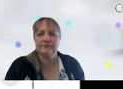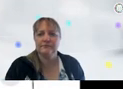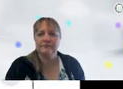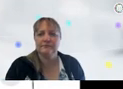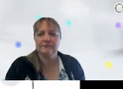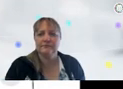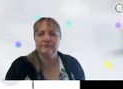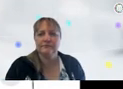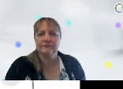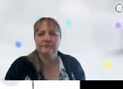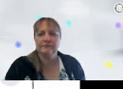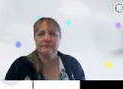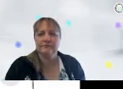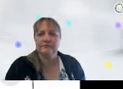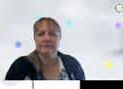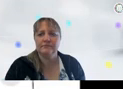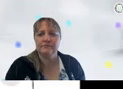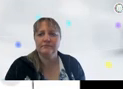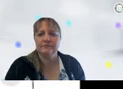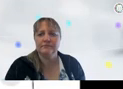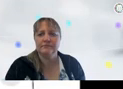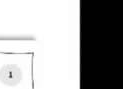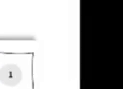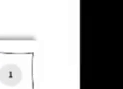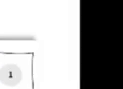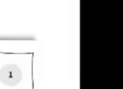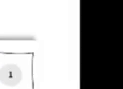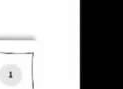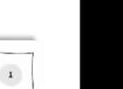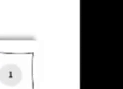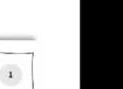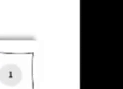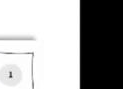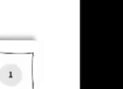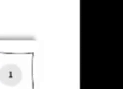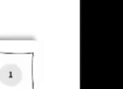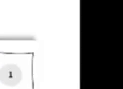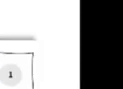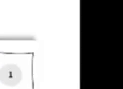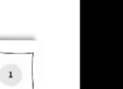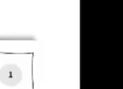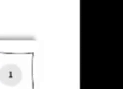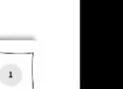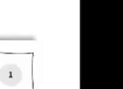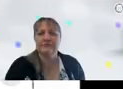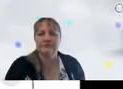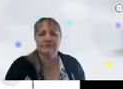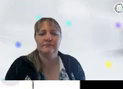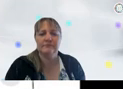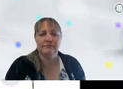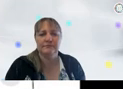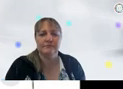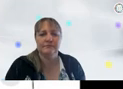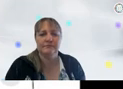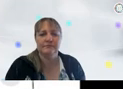generell Internetnutzung, ja, wo sind die Gefahren, wo sind die Vorteile, worauf muss man aufpassen oder auch die Geschichte der Computer. Also wir haben